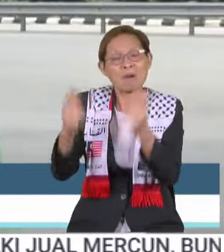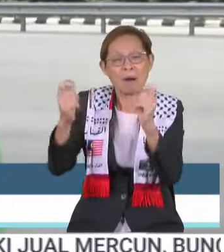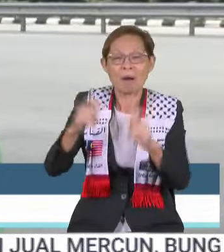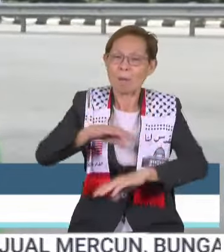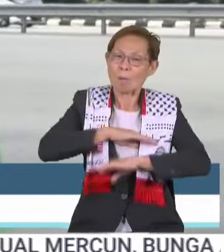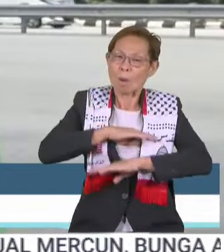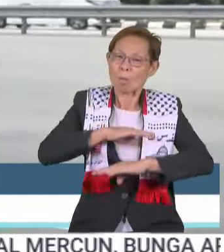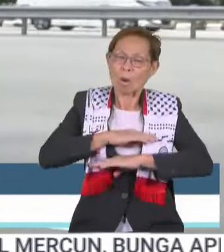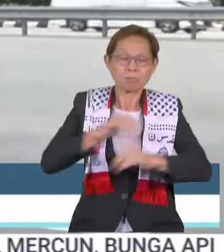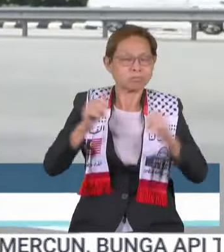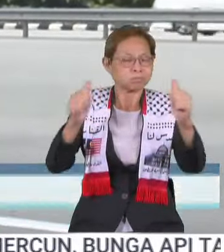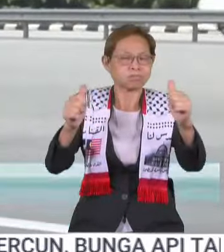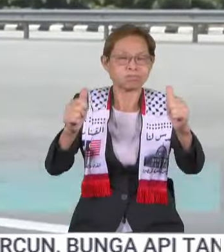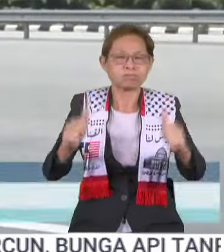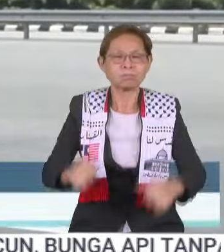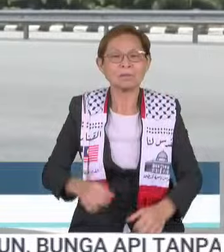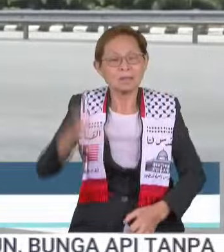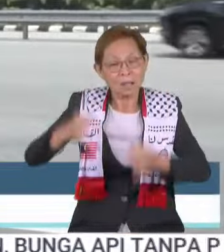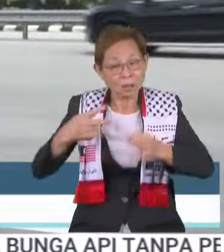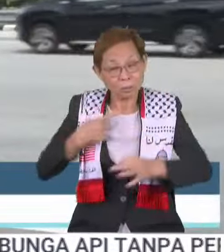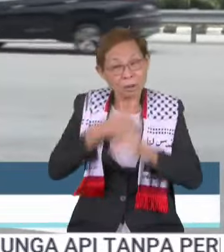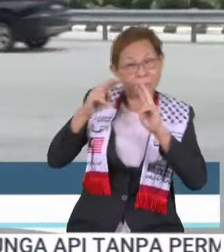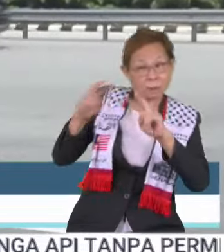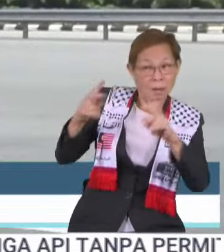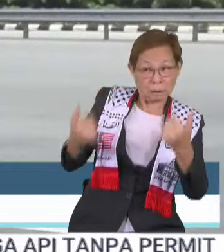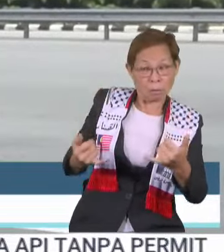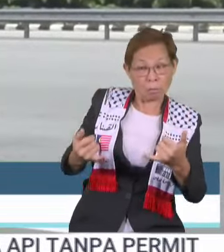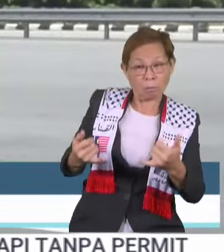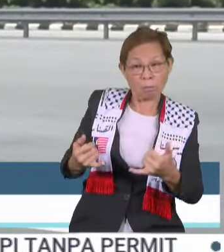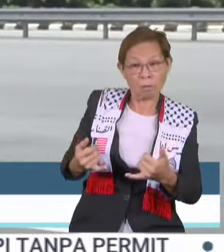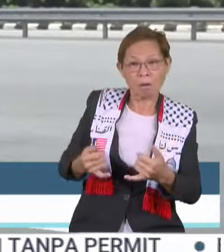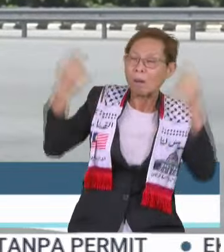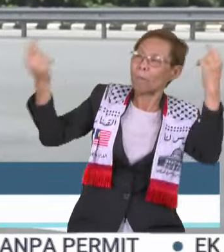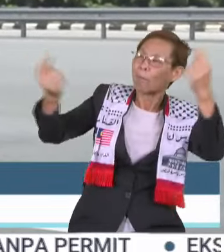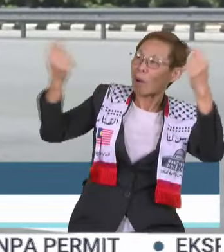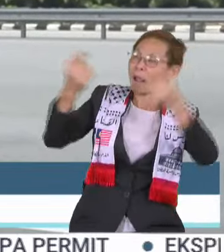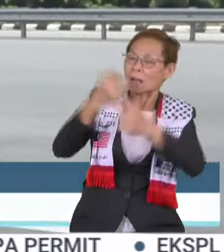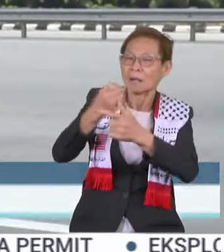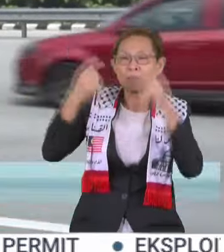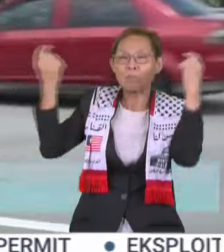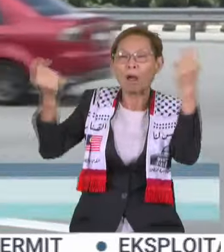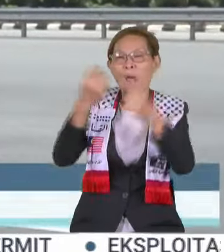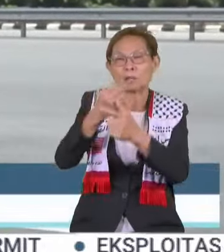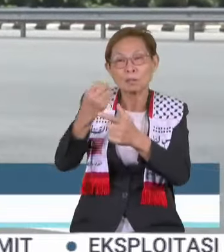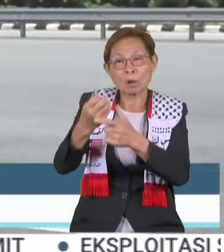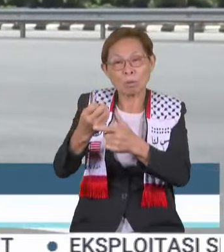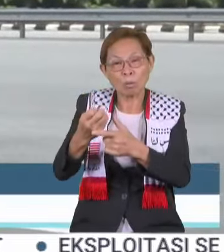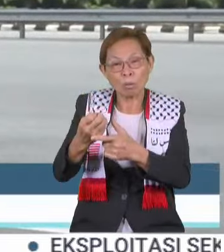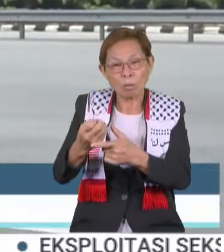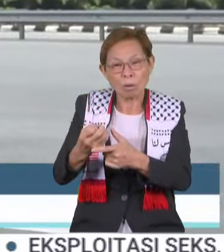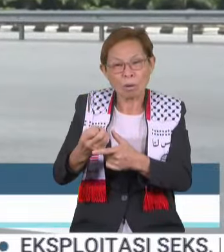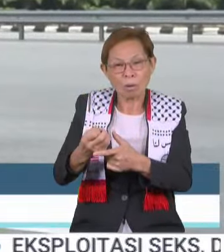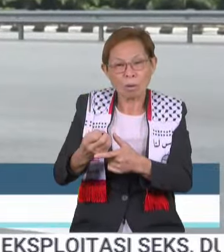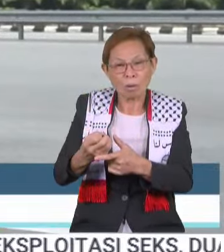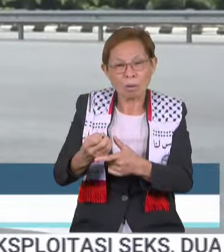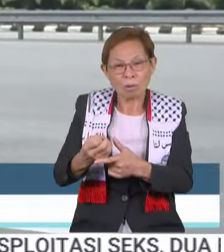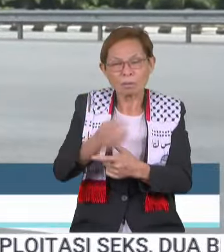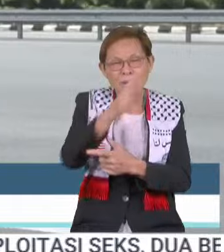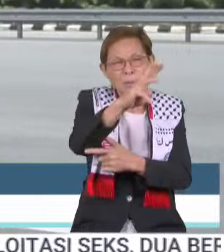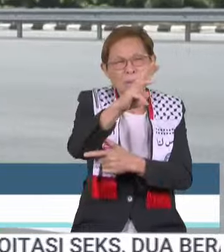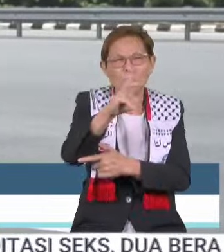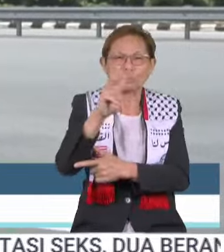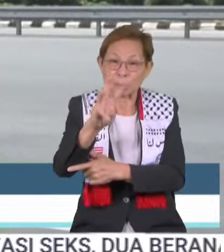berpuas hati. Dan kalau kita lihat sekarang ni, memang kalau kata perayaan ke apa ke, bila adanya WCE